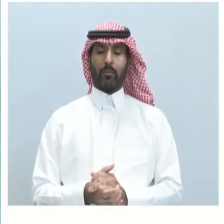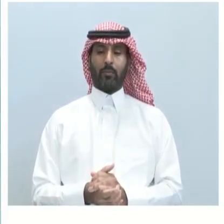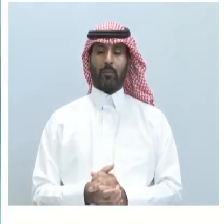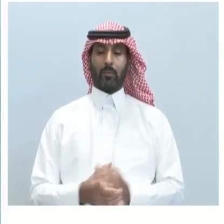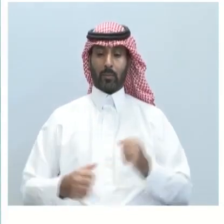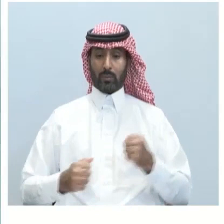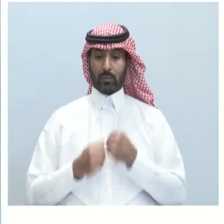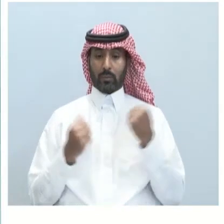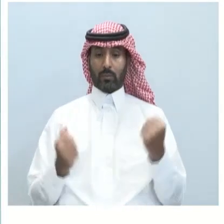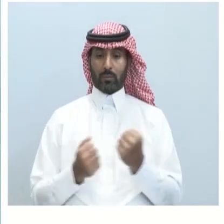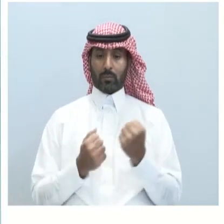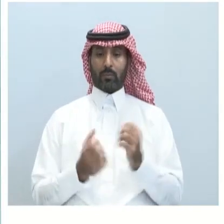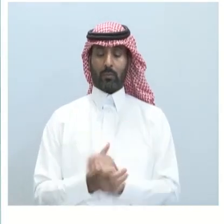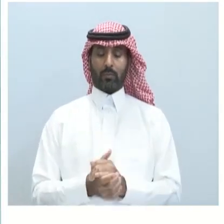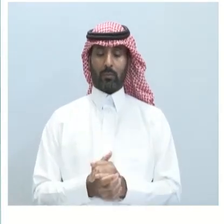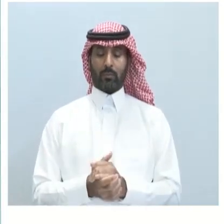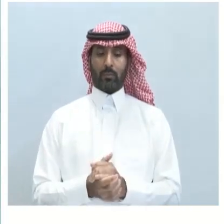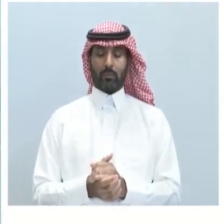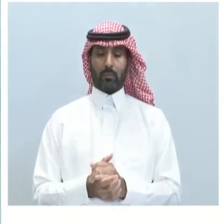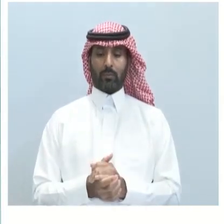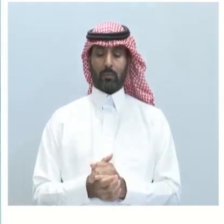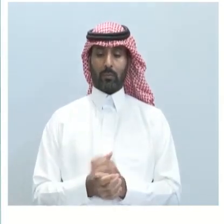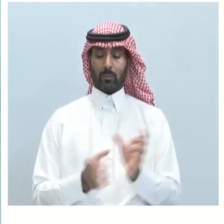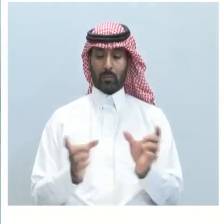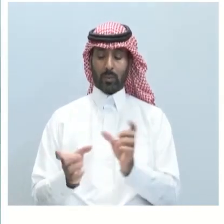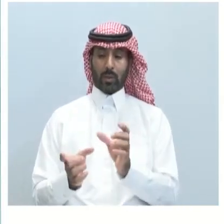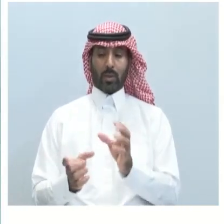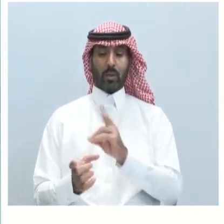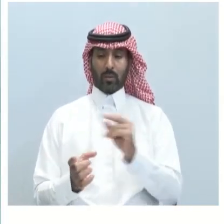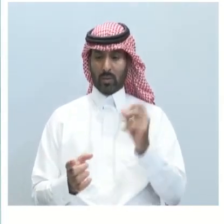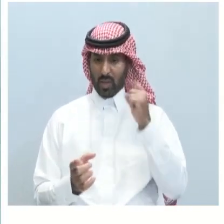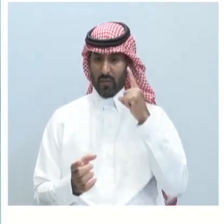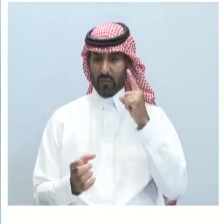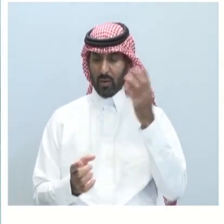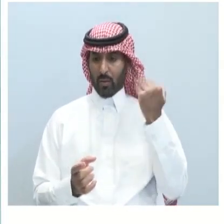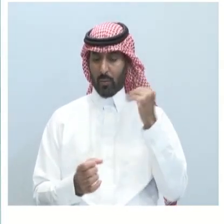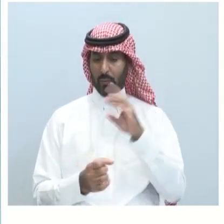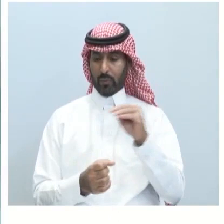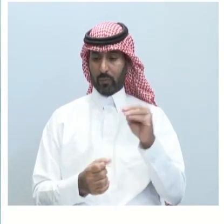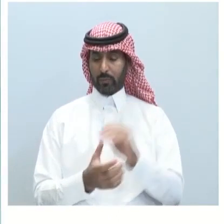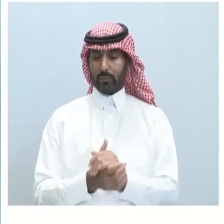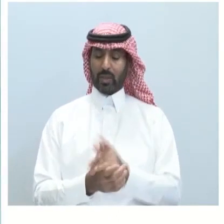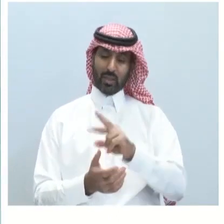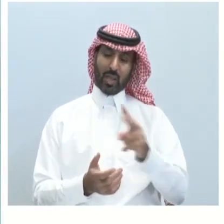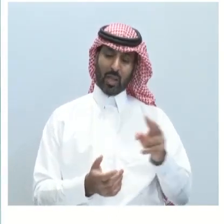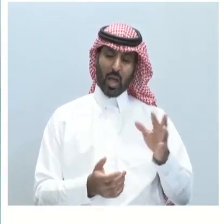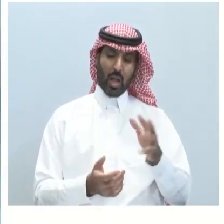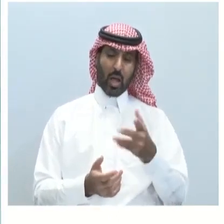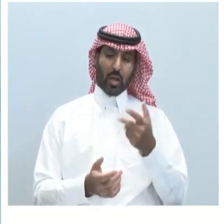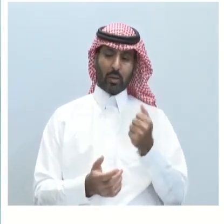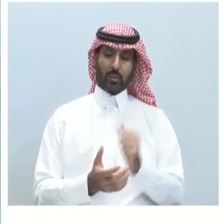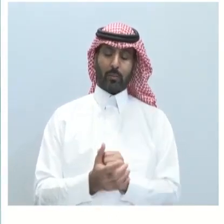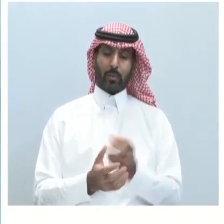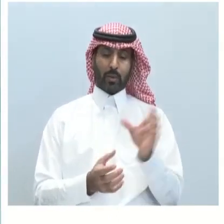تدريب اخر فيما ياتي نفس الفكره تقريبا نفس التدريب اللهم تغير من تغير عندي